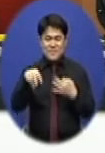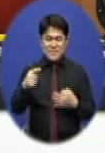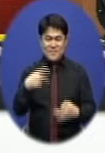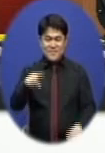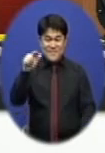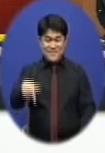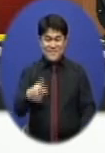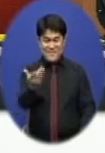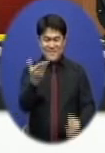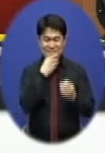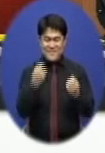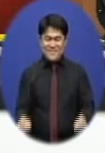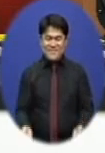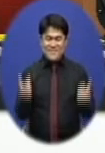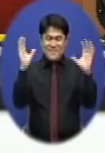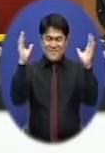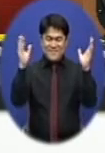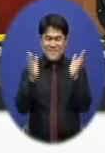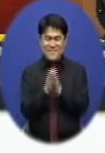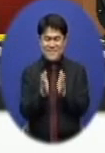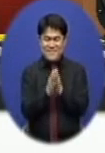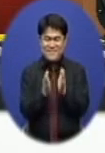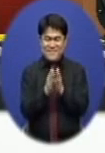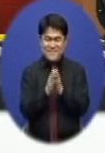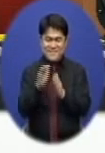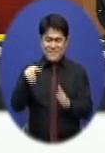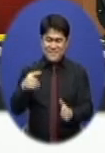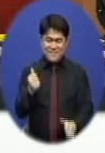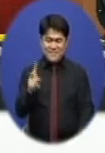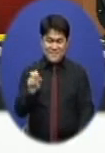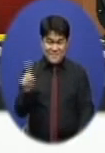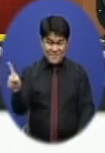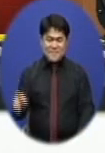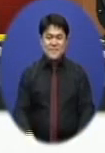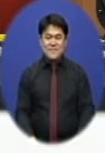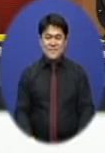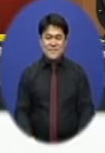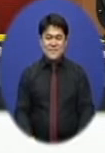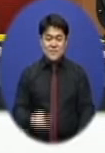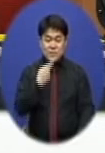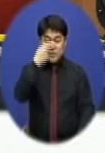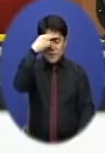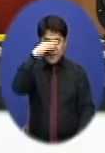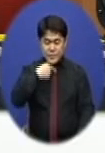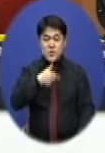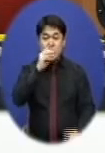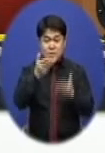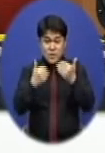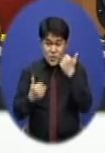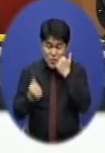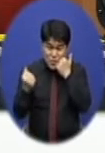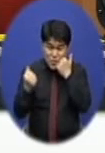9번 김순동님 축하드립니다. 네, 축하합니다. 준영아, 예. 네, 숙취해소 음료를 받으실 아차상입니다.